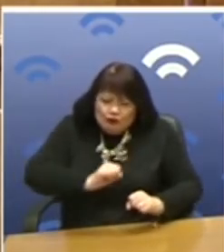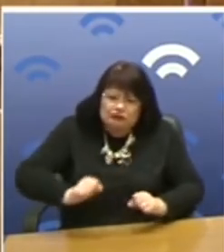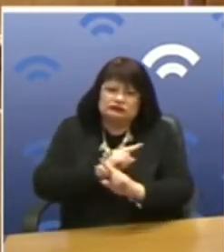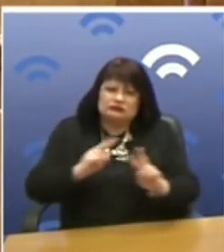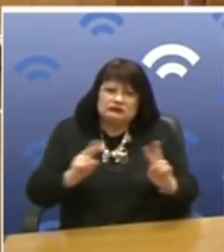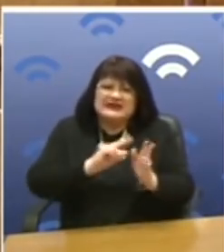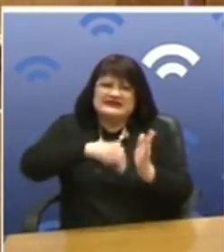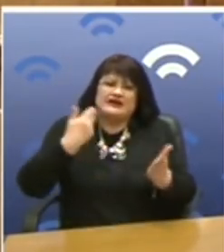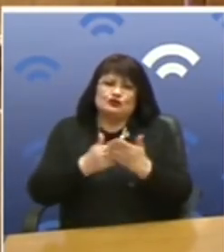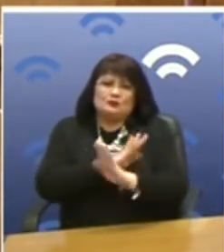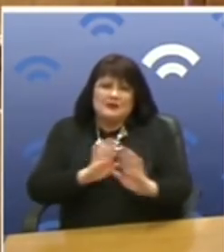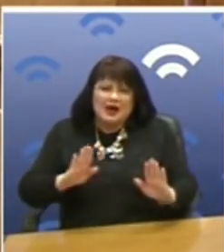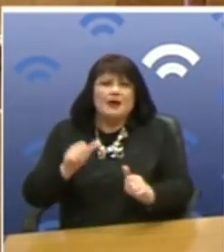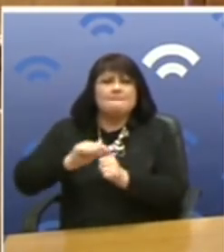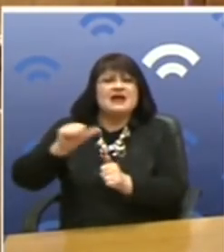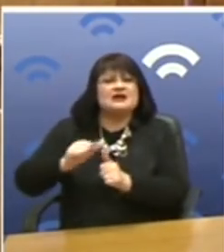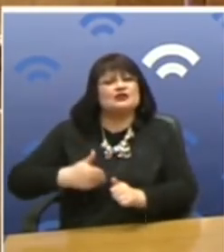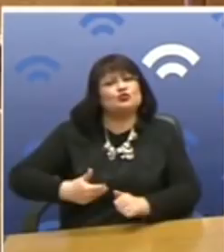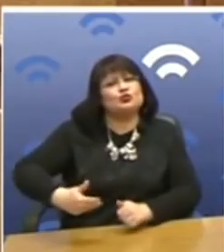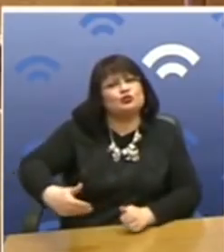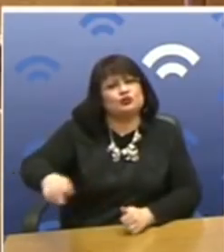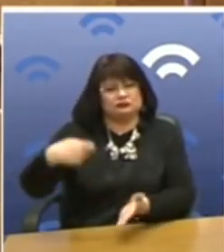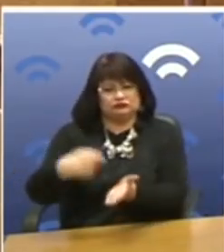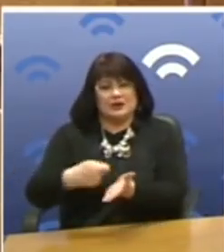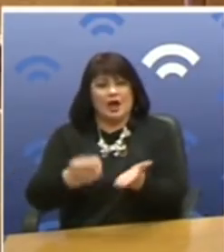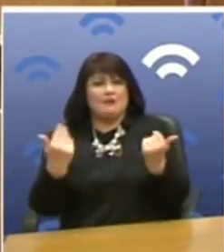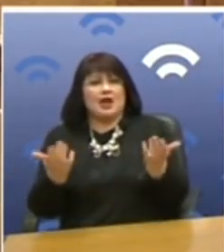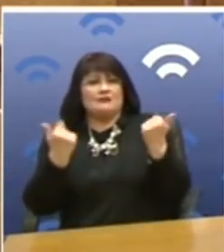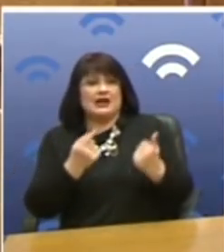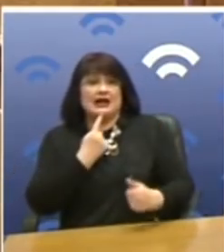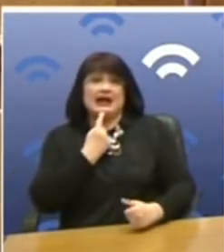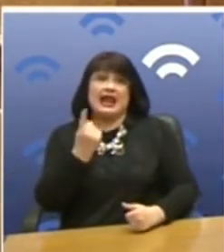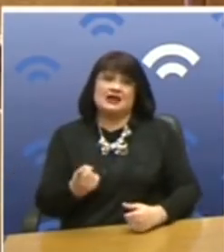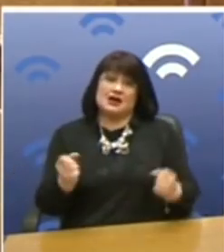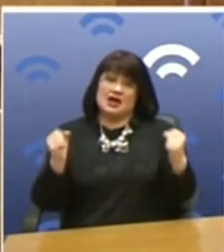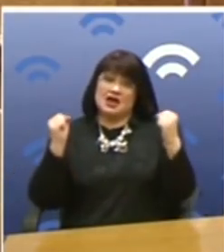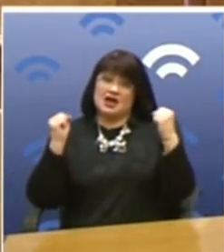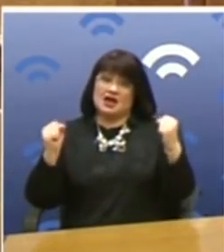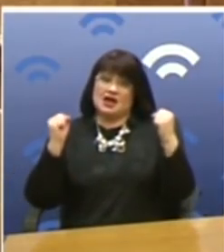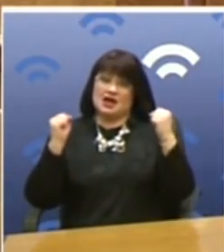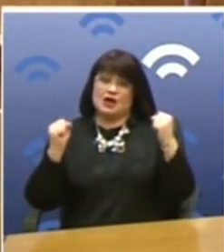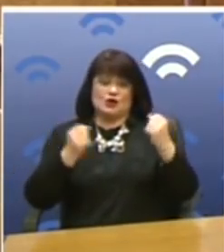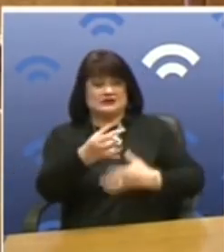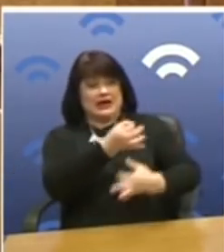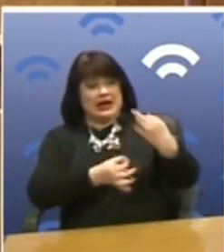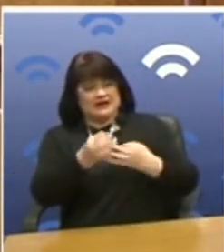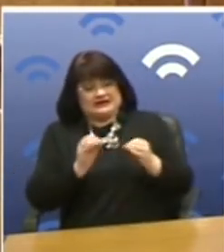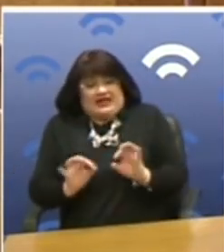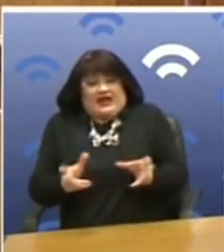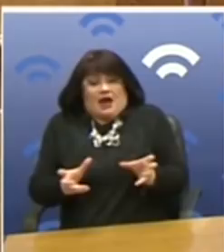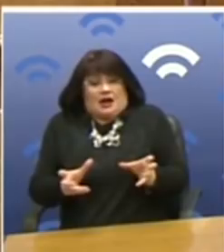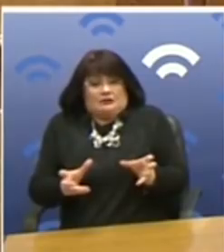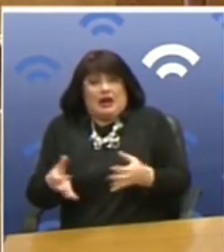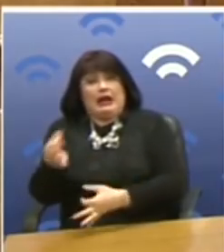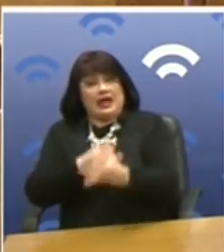οι συμβάσεις τους. Αυτούς που εσείς ονομάζετε ήρωες στα διαγγέλματα, αυτούς που βρίσκονται